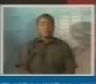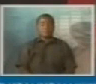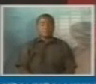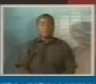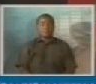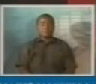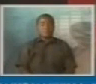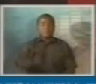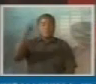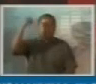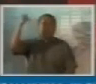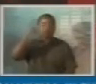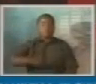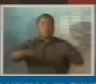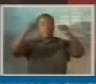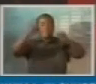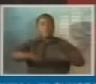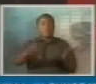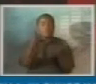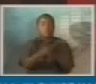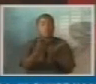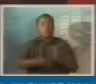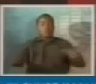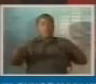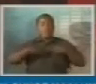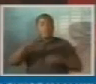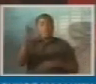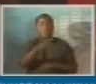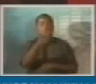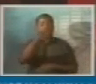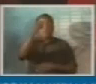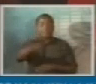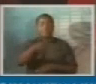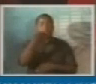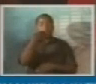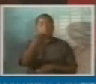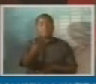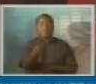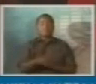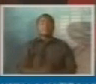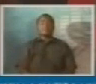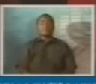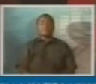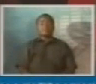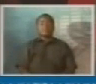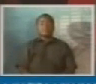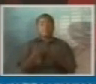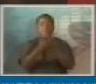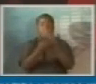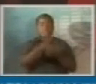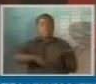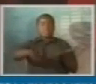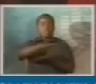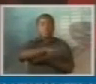unaeleweka. Hata juzi walilazimisha Uganda ikubaliane na ushoga. Kuna mzungumzaji alizungumza hapa mkamwonya bure mwenyekiti. Nchi zote zilizotajwa